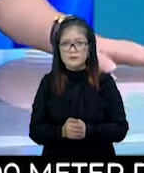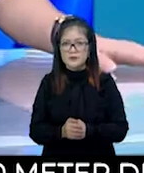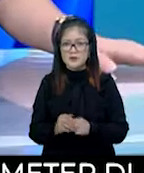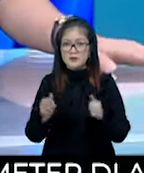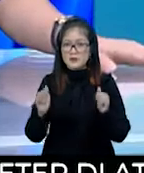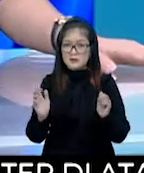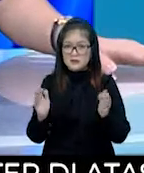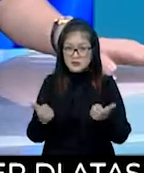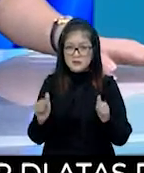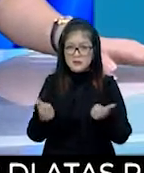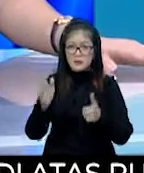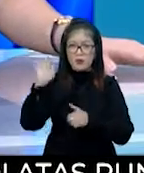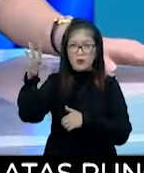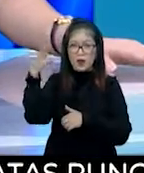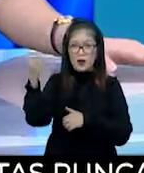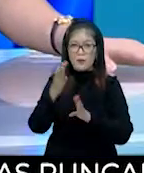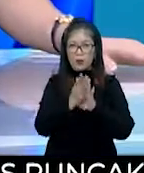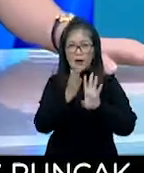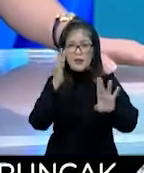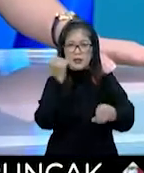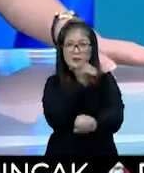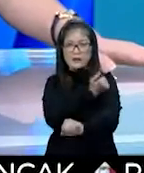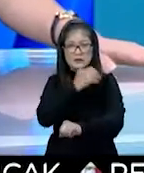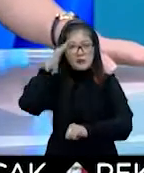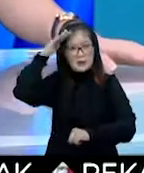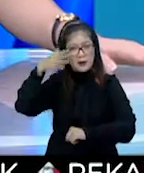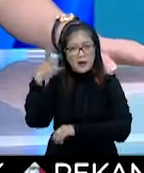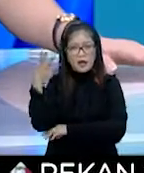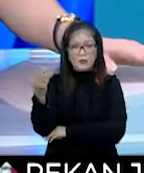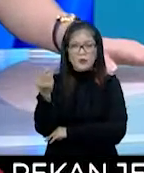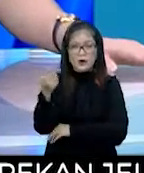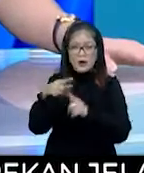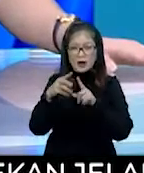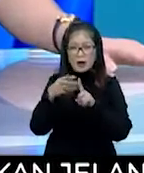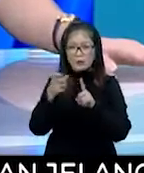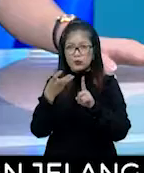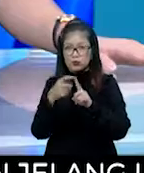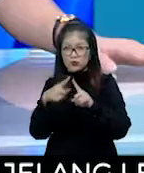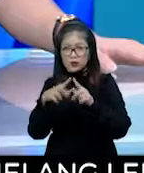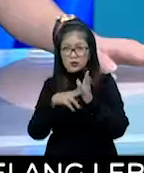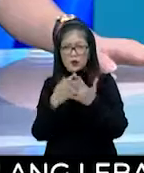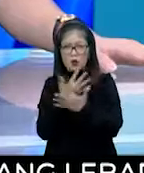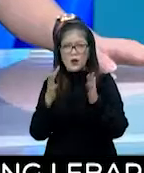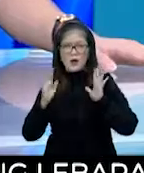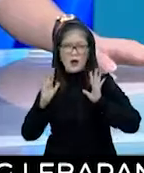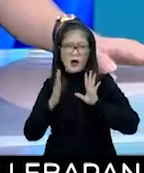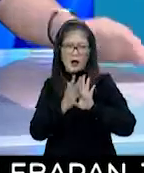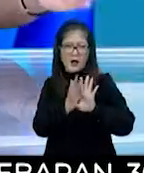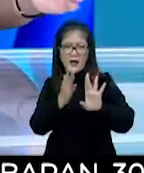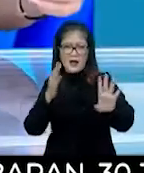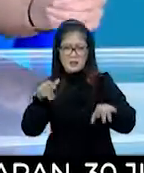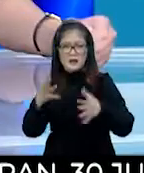Jelang arus mudik, antrian vaksinasi di Terminal Kampung Rambutan, Jakarta Timur diserbu warga. Warga rela antri di tengah terik matahari demi